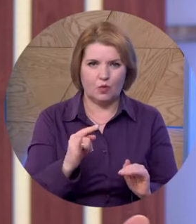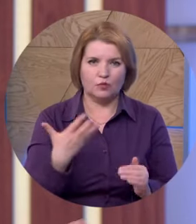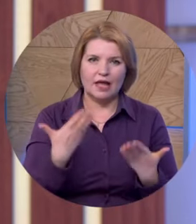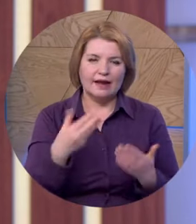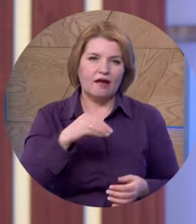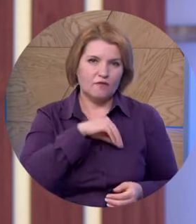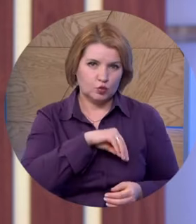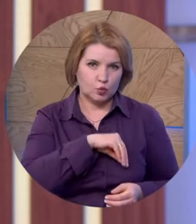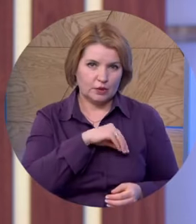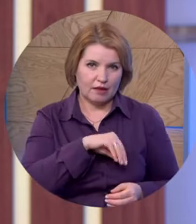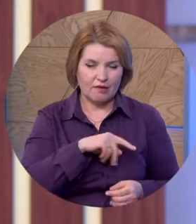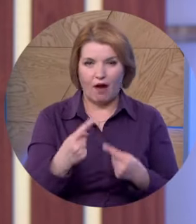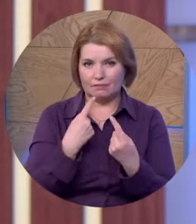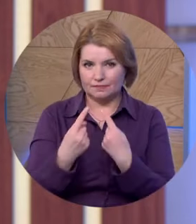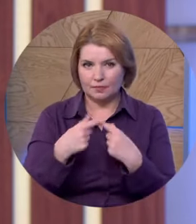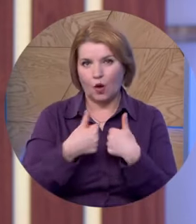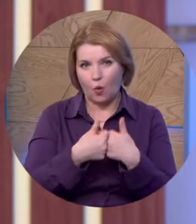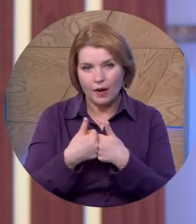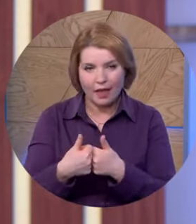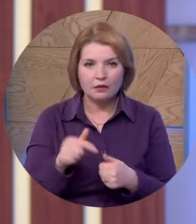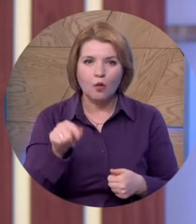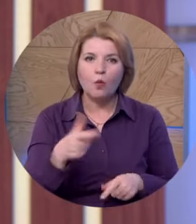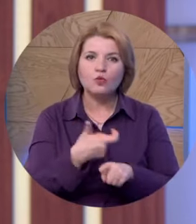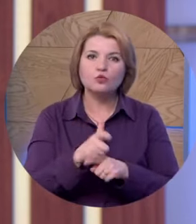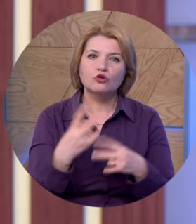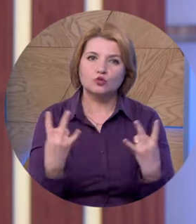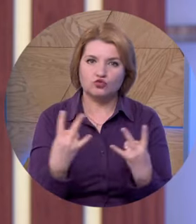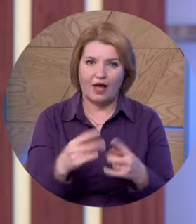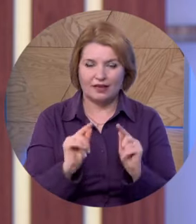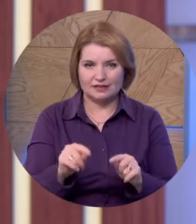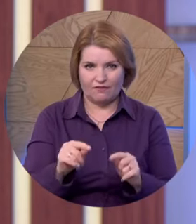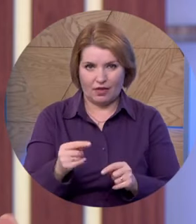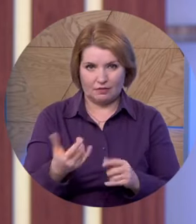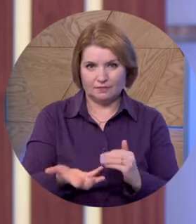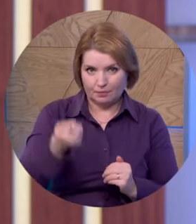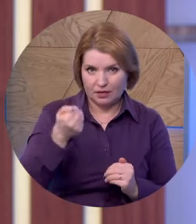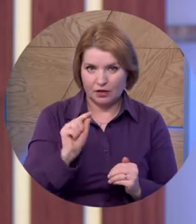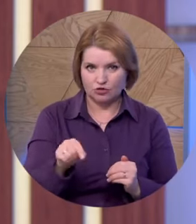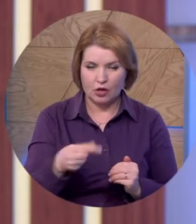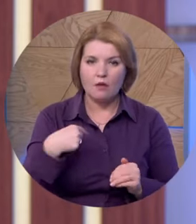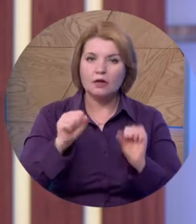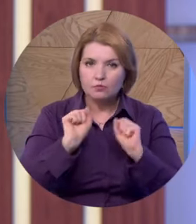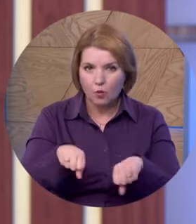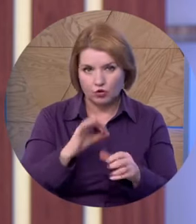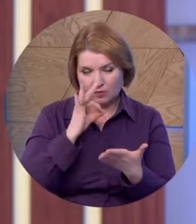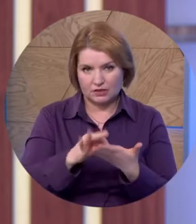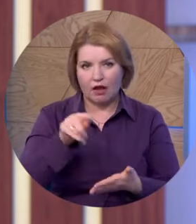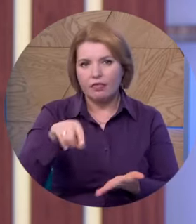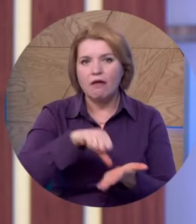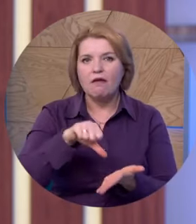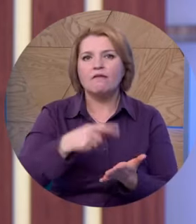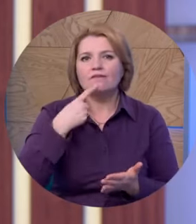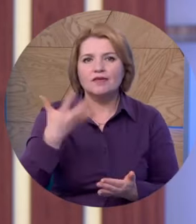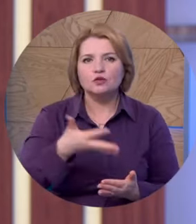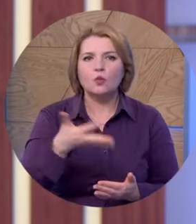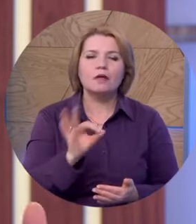в нашем собеседнике или в коллеге, очень часто он нуждается в этом подкреплении. И мне кажется, что иногда мы можем сказать, что ты выступил отлично, когда нам кажется,